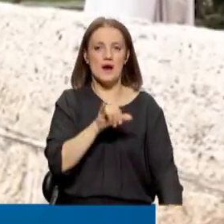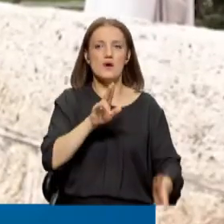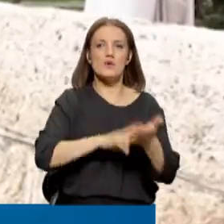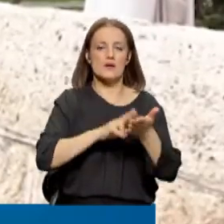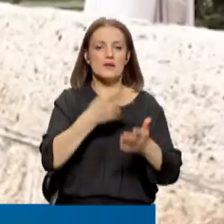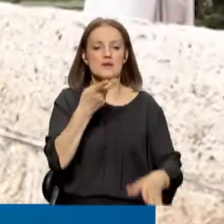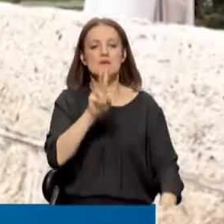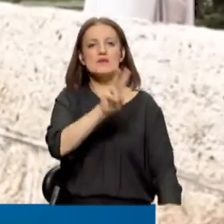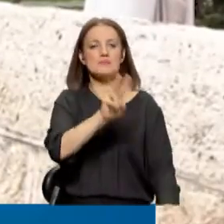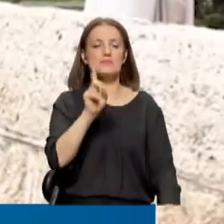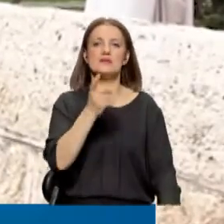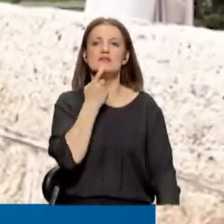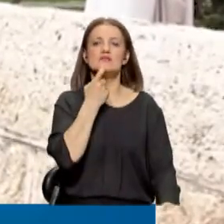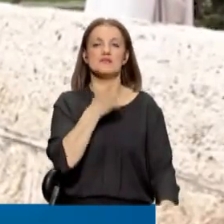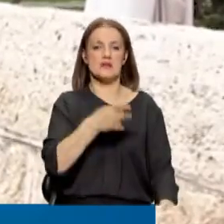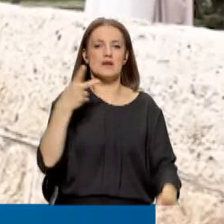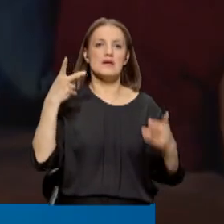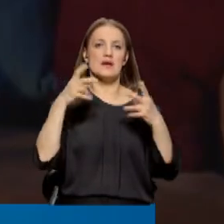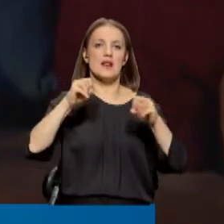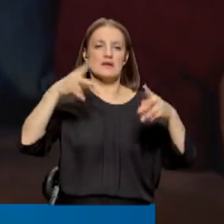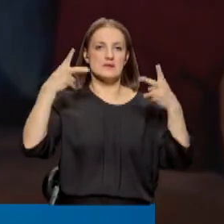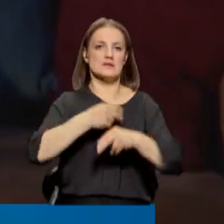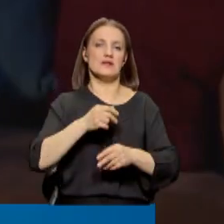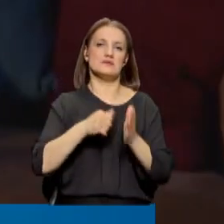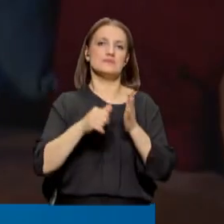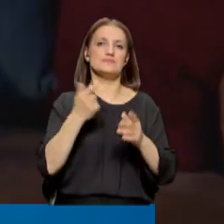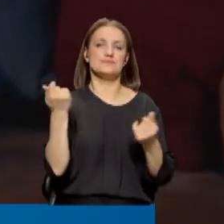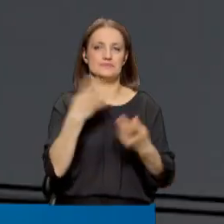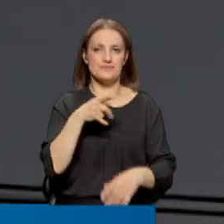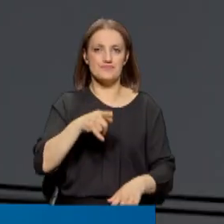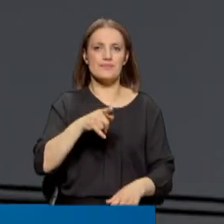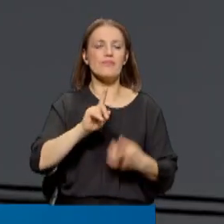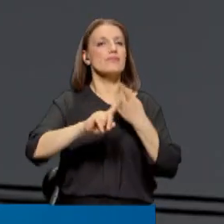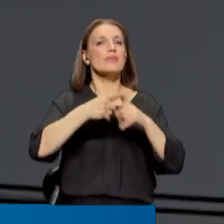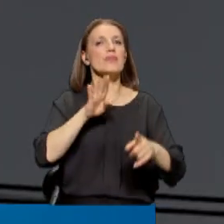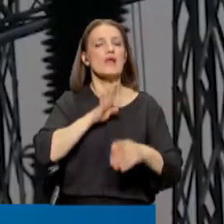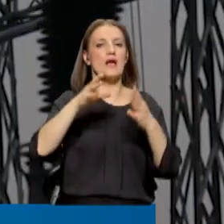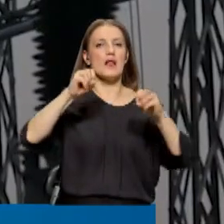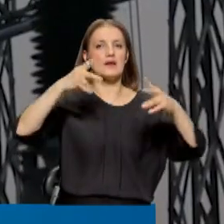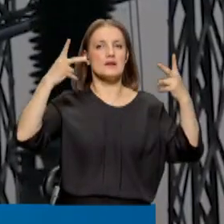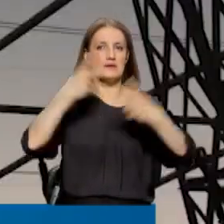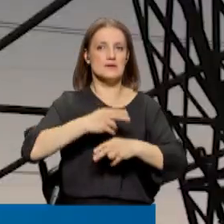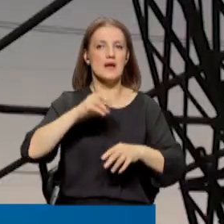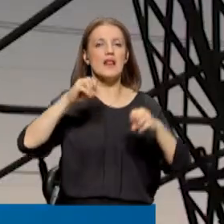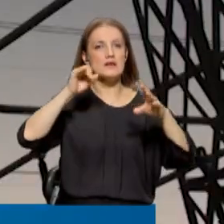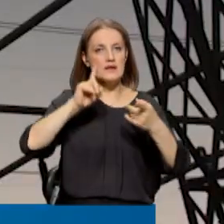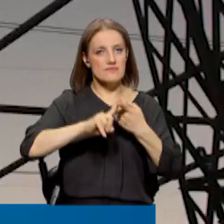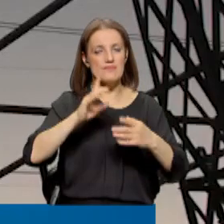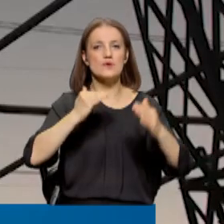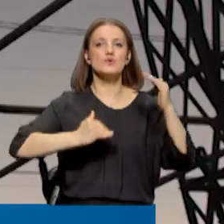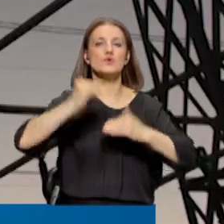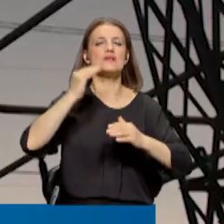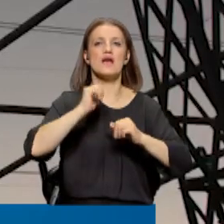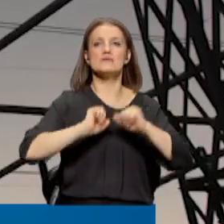abonenin 2021 yılında yalnız kesilen sayısı. Kılıçdaroğlu'nun elektrikleri kesik ama siyasette yarattığı elektriklenme ve yüksek